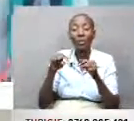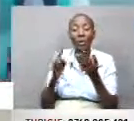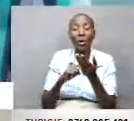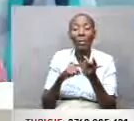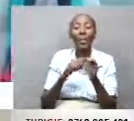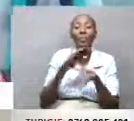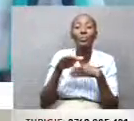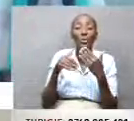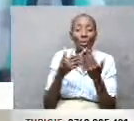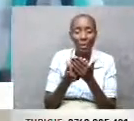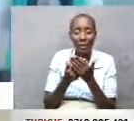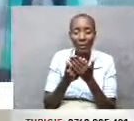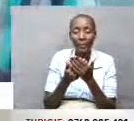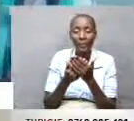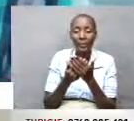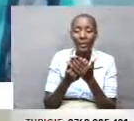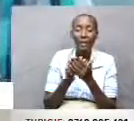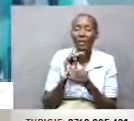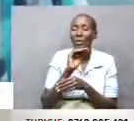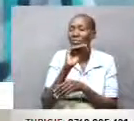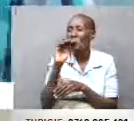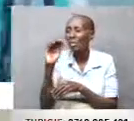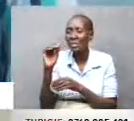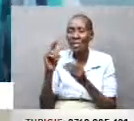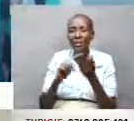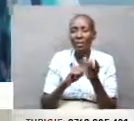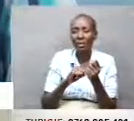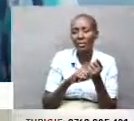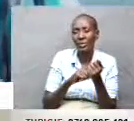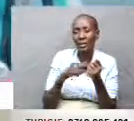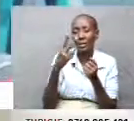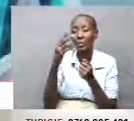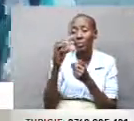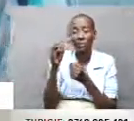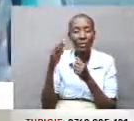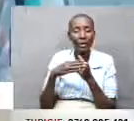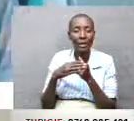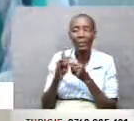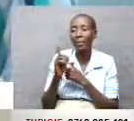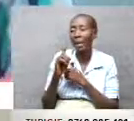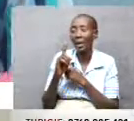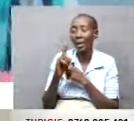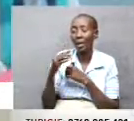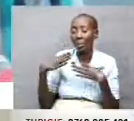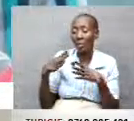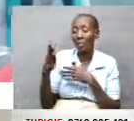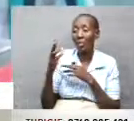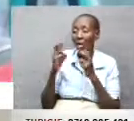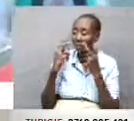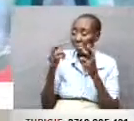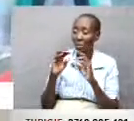watu yote. Tulikuwa nauliza watu, wewe ulisabulia 2209 na wakasema hata sikuona hiyo watu. Lakini